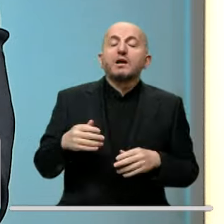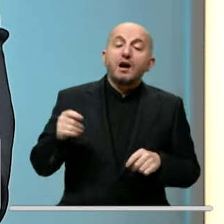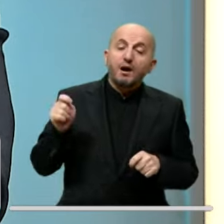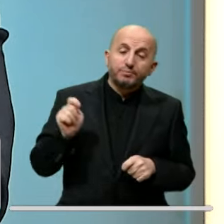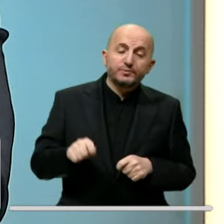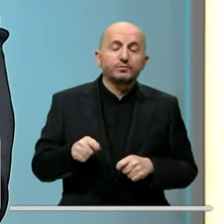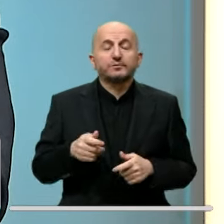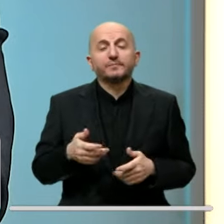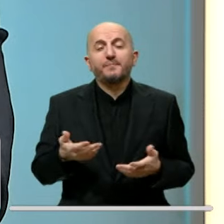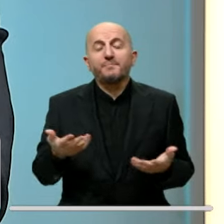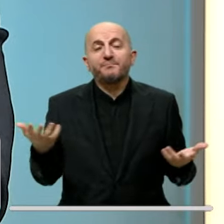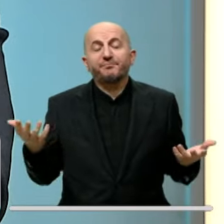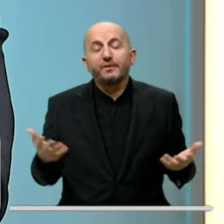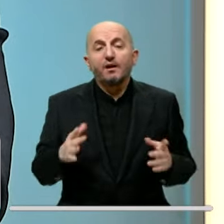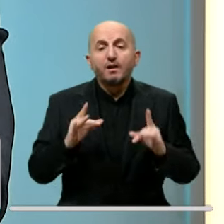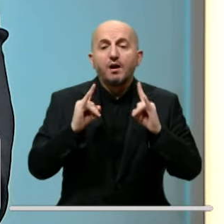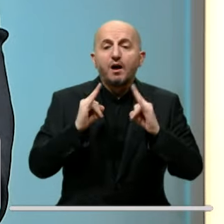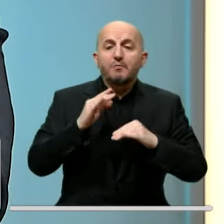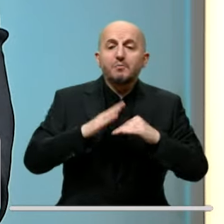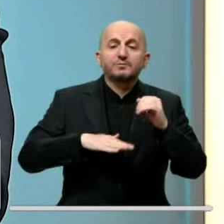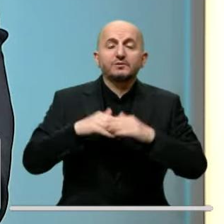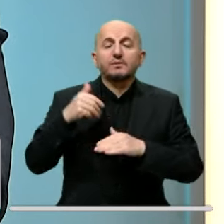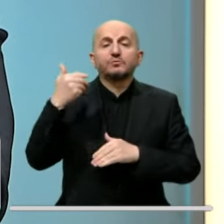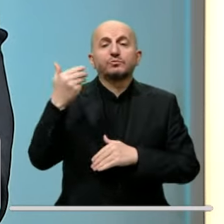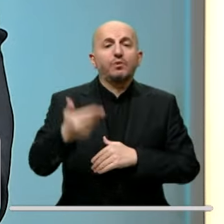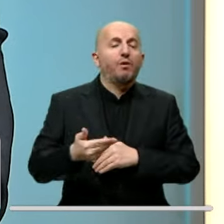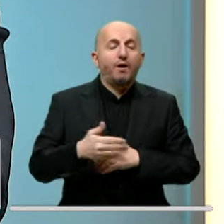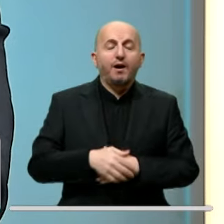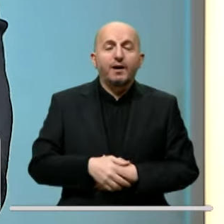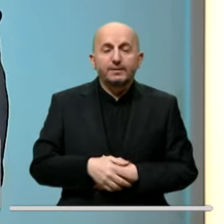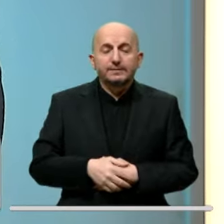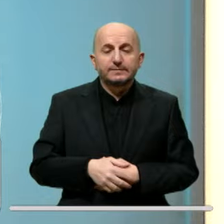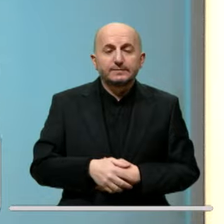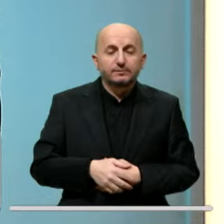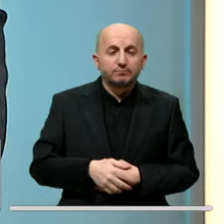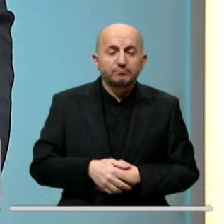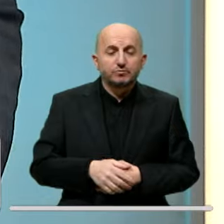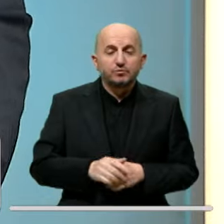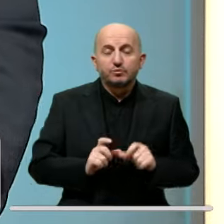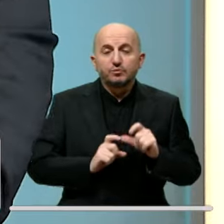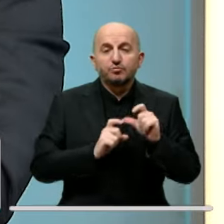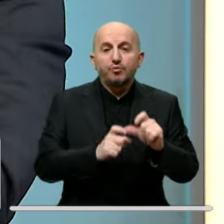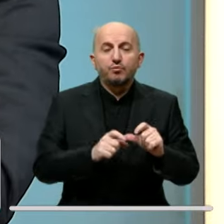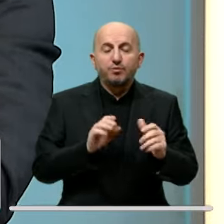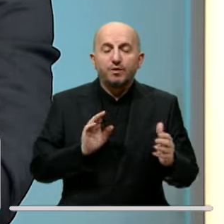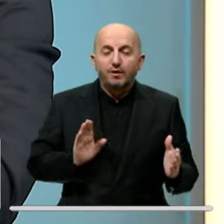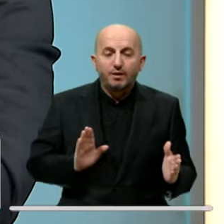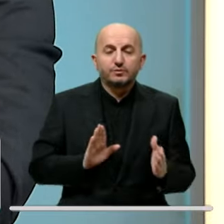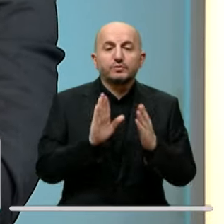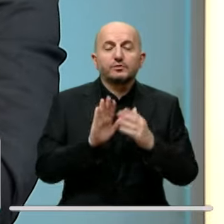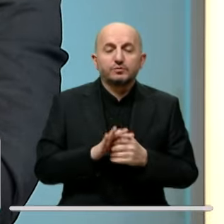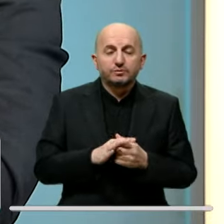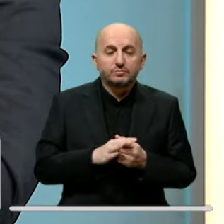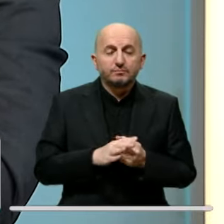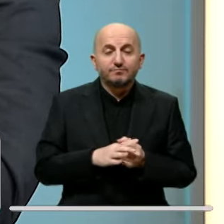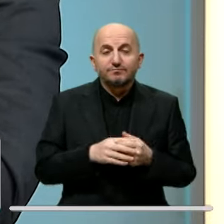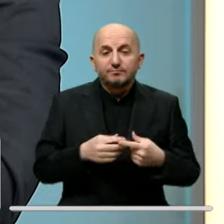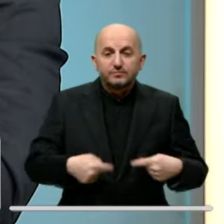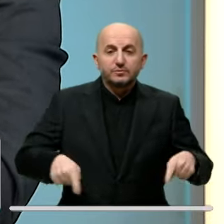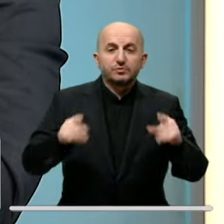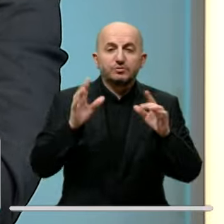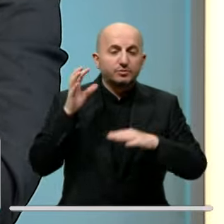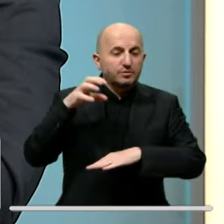Ve cami tesis edildikten sonra da şöyle bir soruyla muhatap oluyoruz Furkancığım. Ya biz